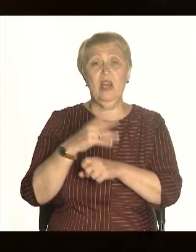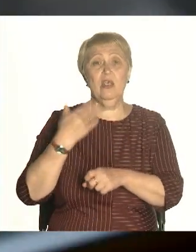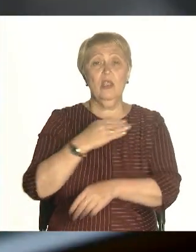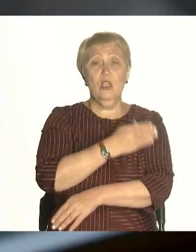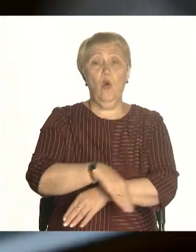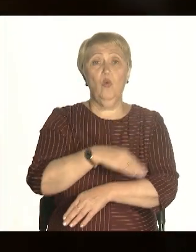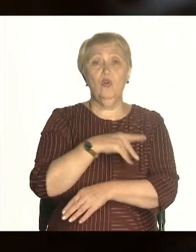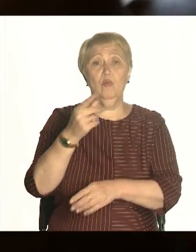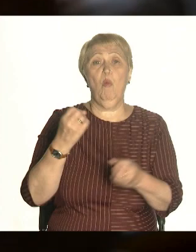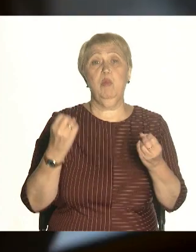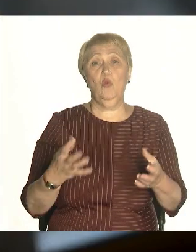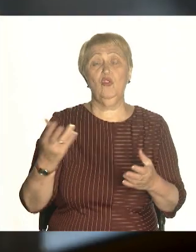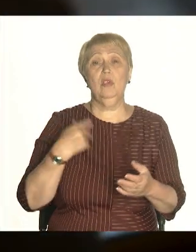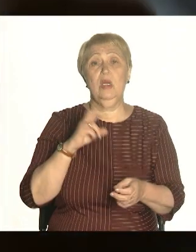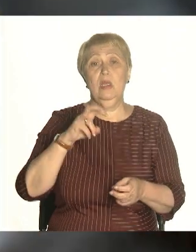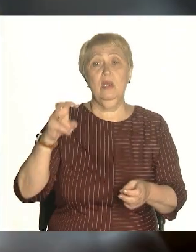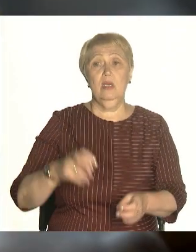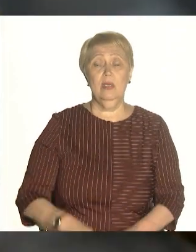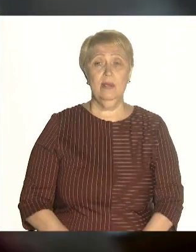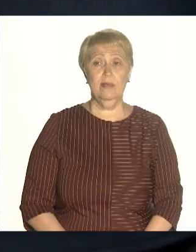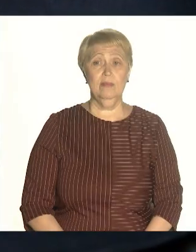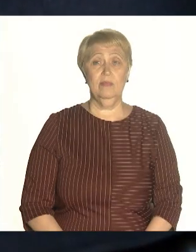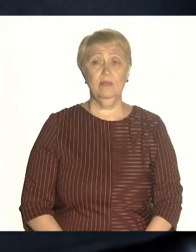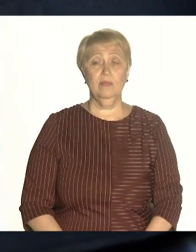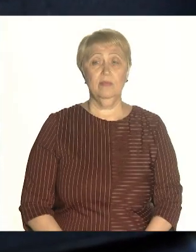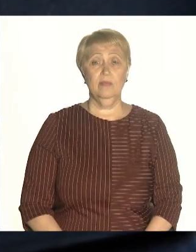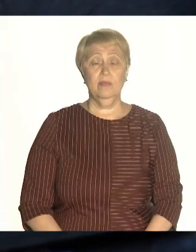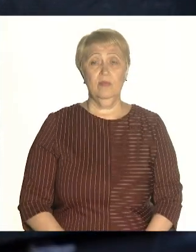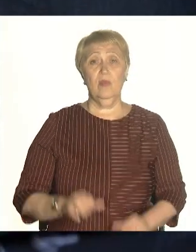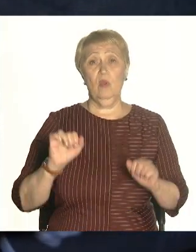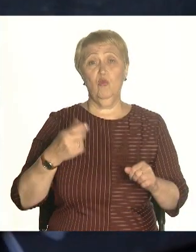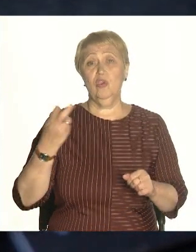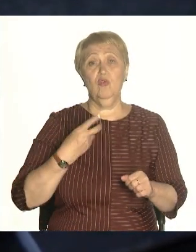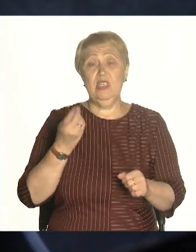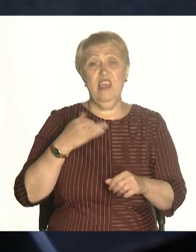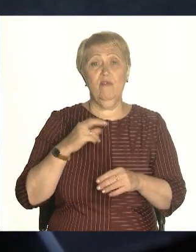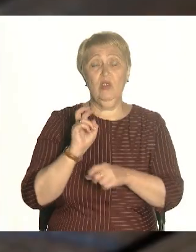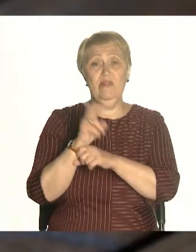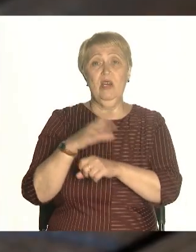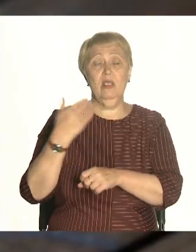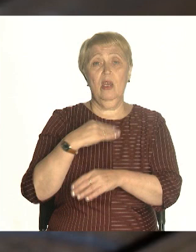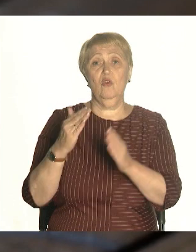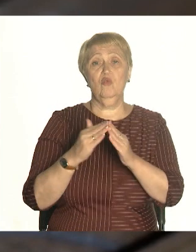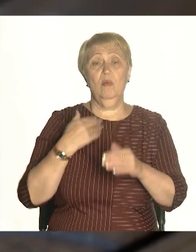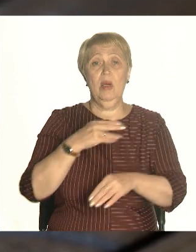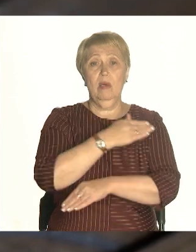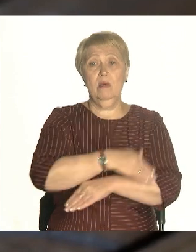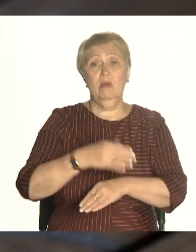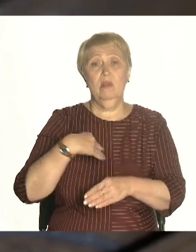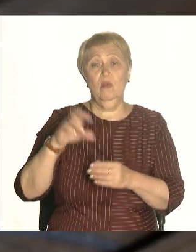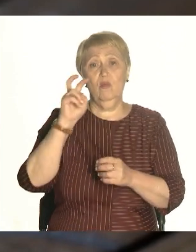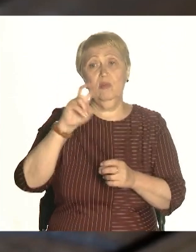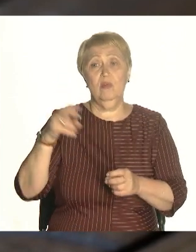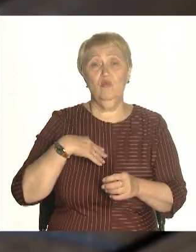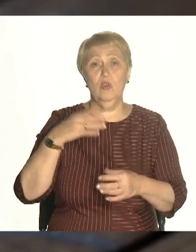и, как говорится, и получить в ответ. Не выходя из дома, да, можно это сделать. А можно, не выходя из дома, и в другом городе, и